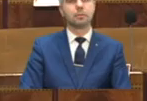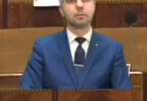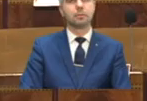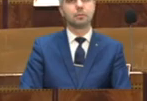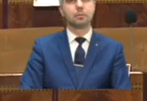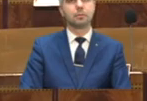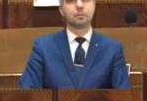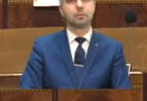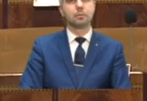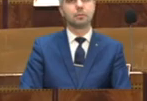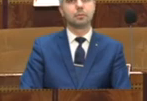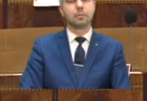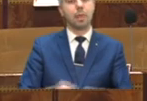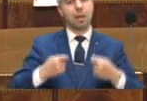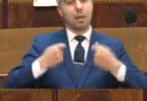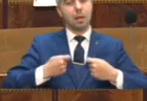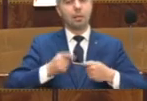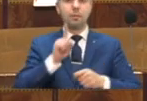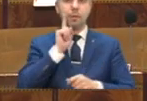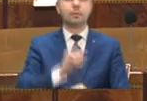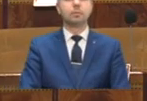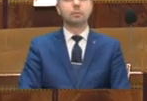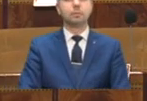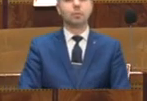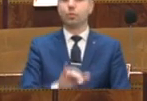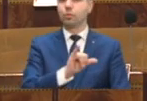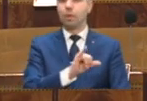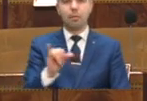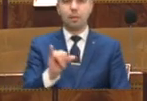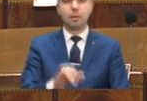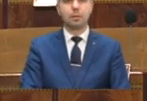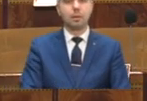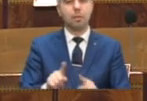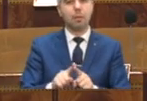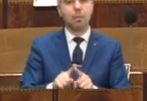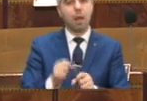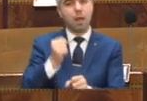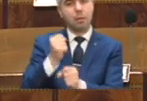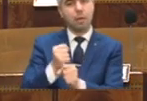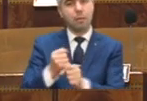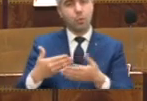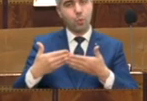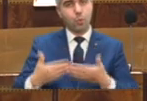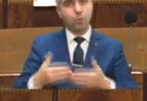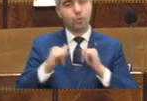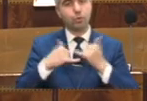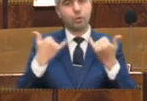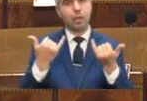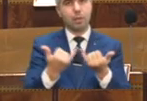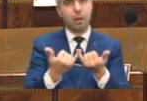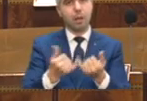تفضل السيد الرئيس. السيدة الرئيسة احنا ما يمكنناش نستأنفوا الأشغال ديال هاد